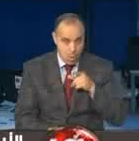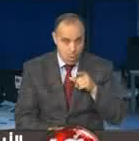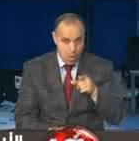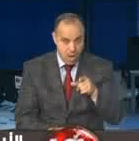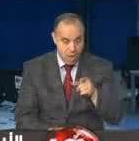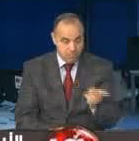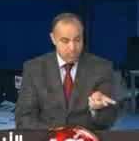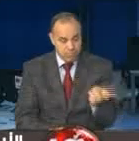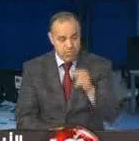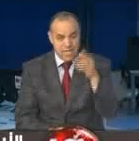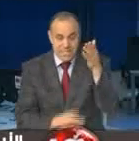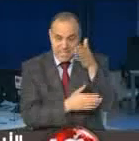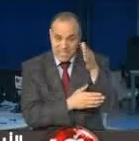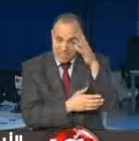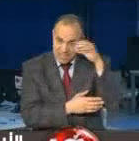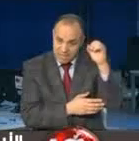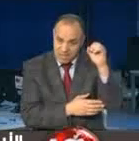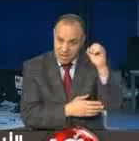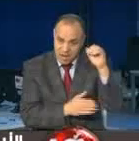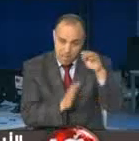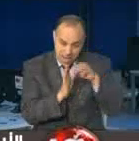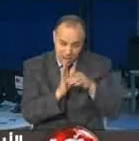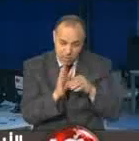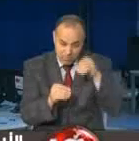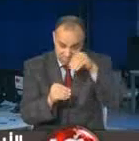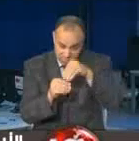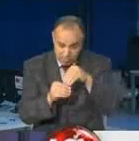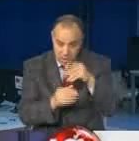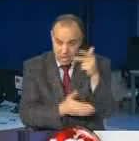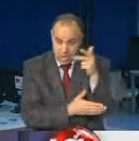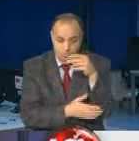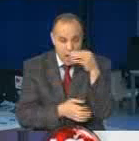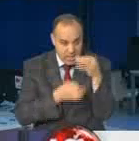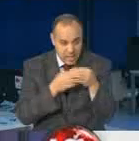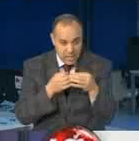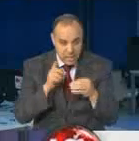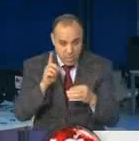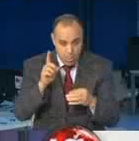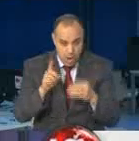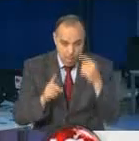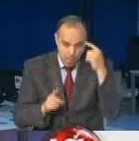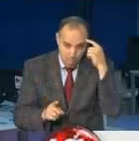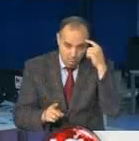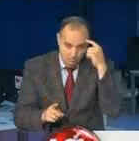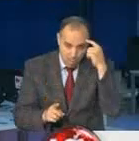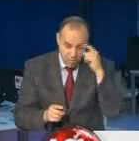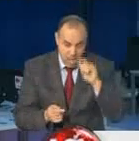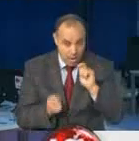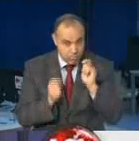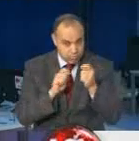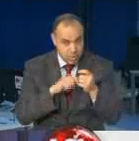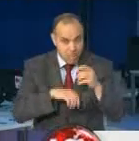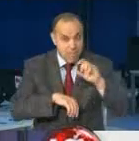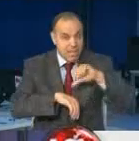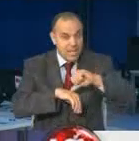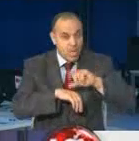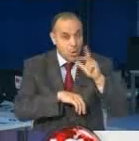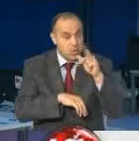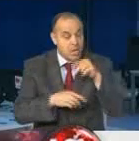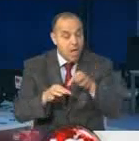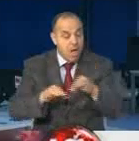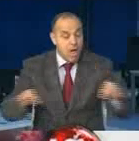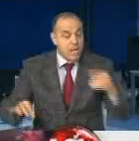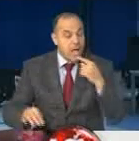فعل نقل السفارة على أجندتكم، معتبرا أن أي تصريح أو موقف يعطل أو يغير وضع مدينة القدس خط